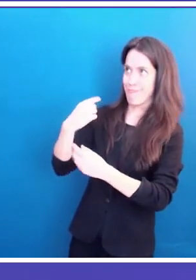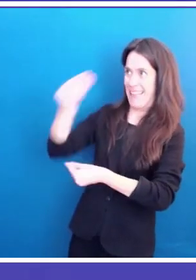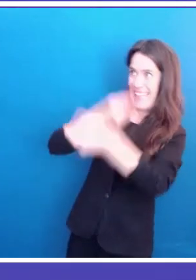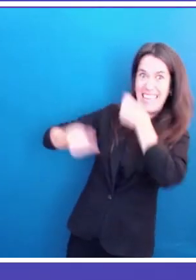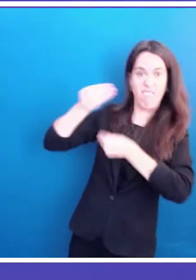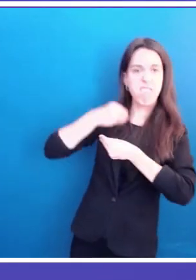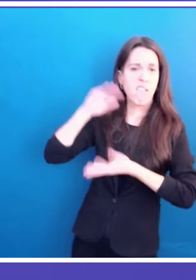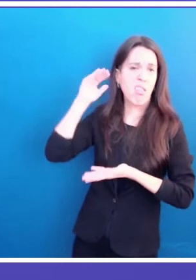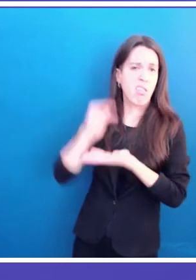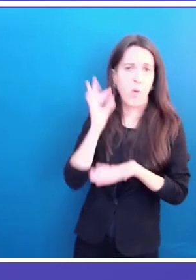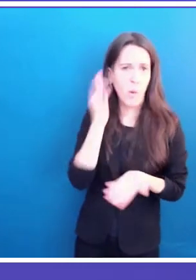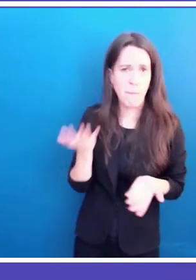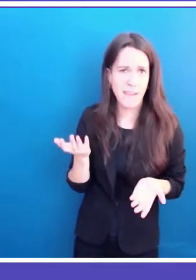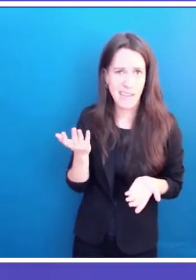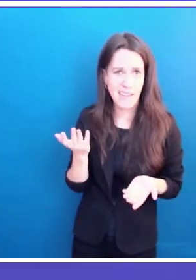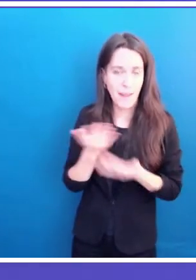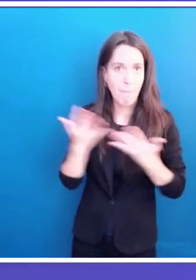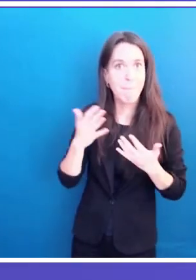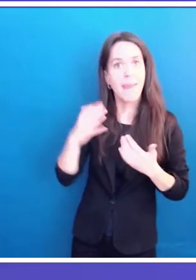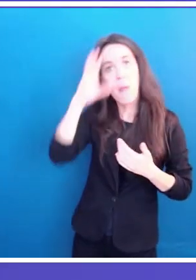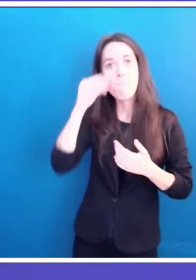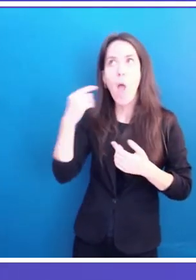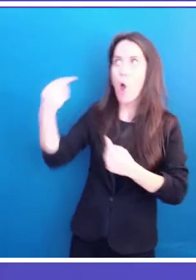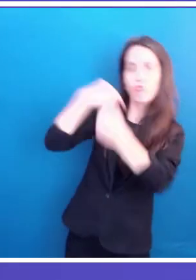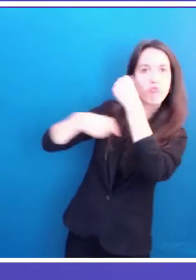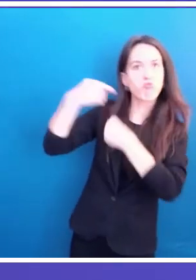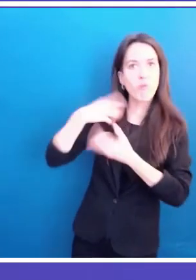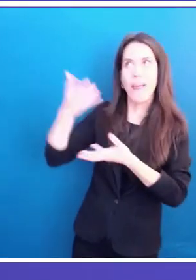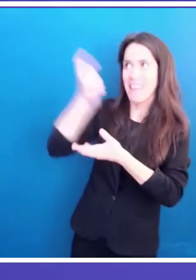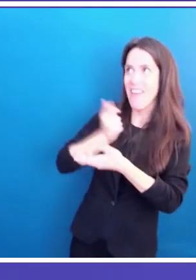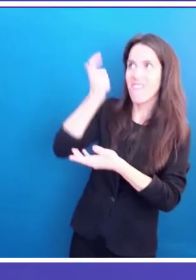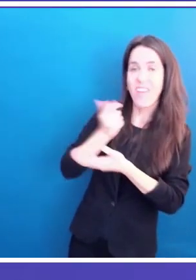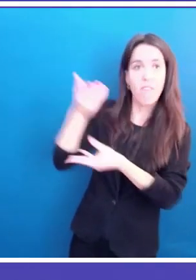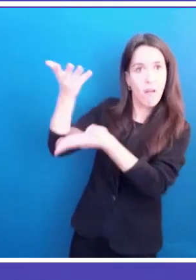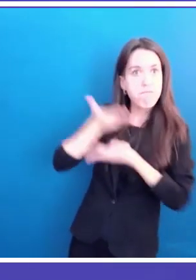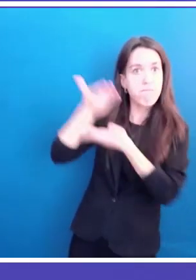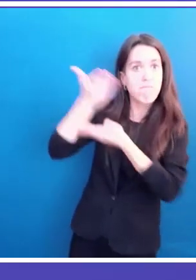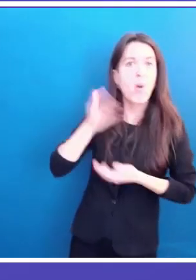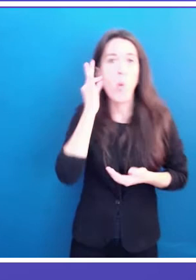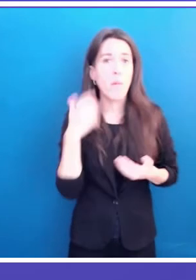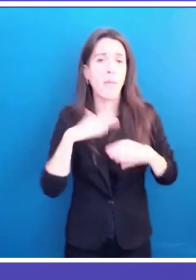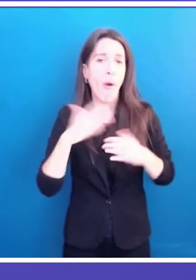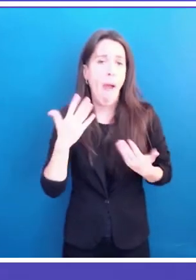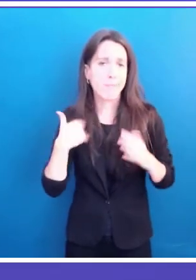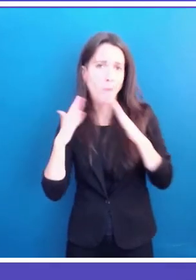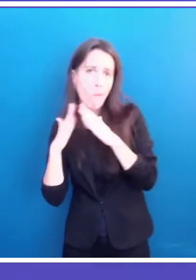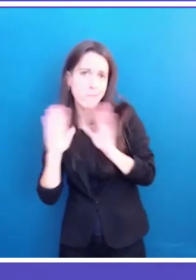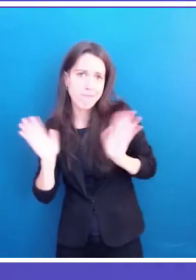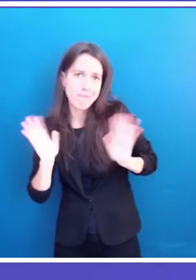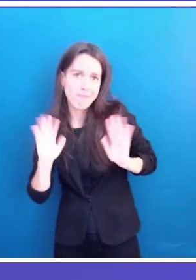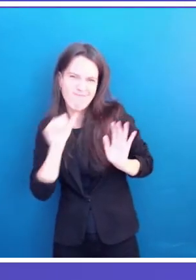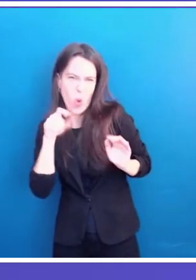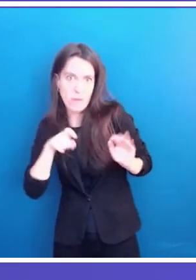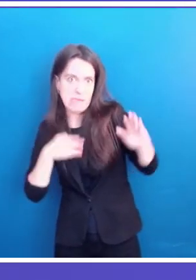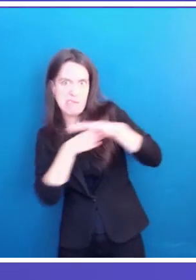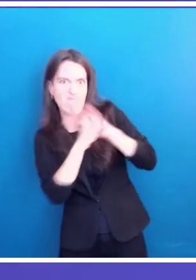الإصابة بين النساء. برأيي هذه الجائحة هي أيضا فرصة